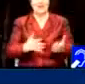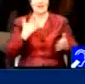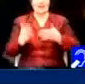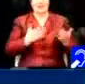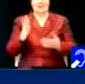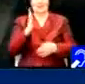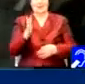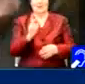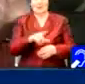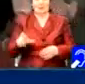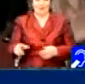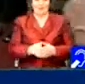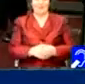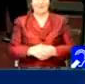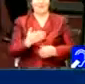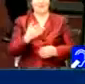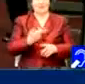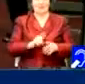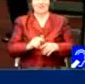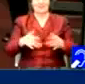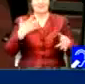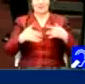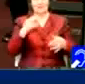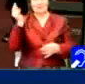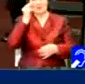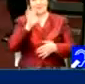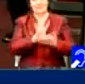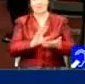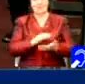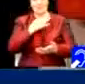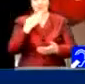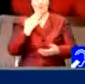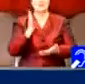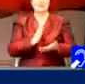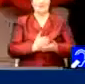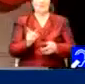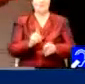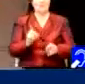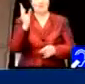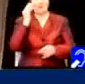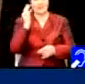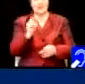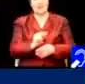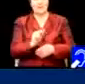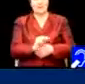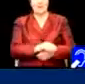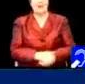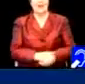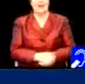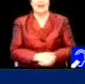este necesar ca, ieșind de la acest spectacol, să mai învățăm multe și avem ce învăța. Toate prietenele mele